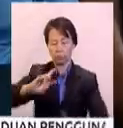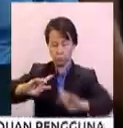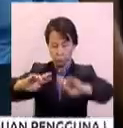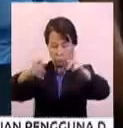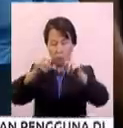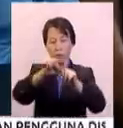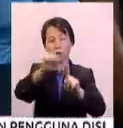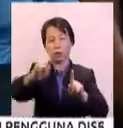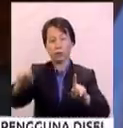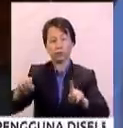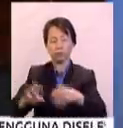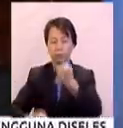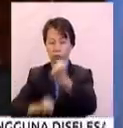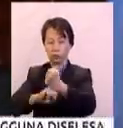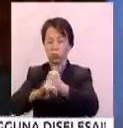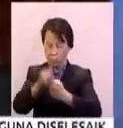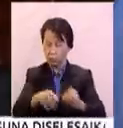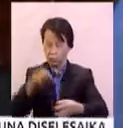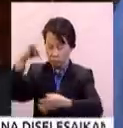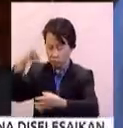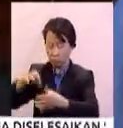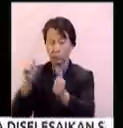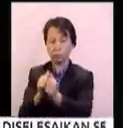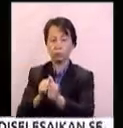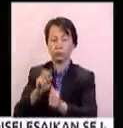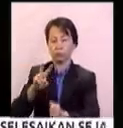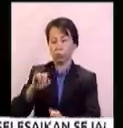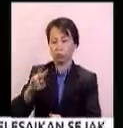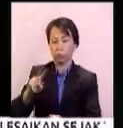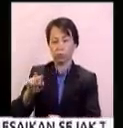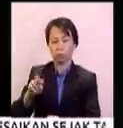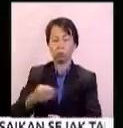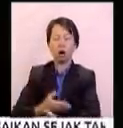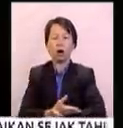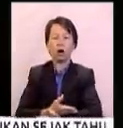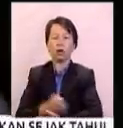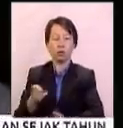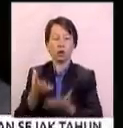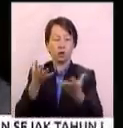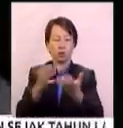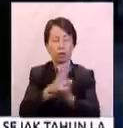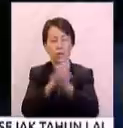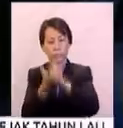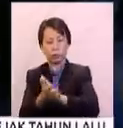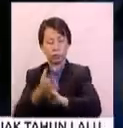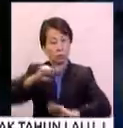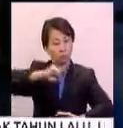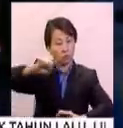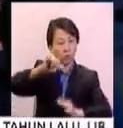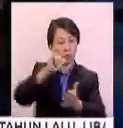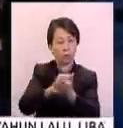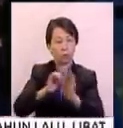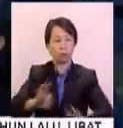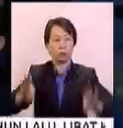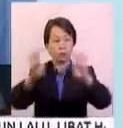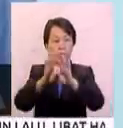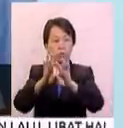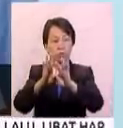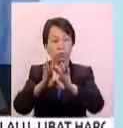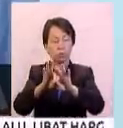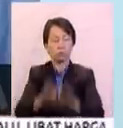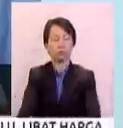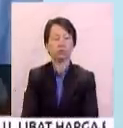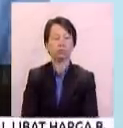Sandakan. Justru sokongan perlu diberi kepada Vivian, anak mendiang Datuk Stephen yang mahu menjadikan perjuangan itu